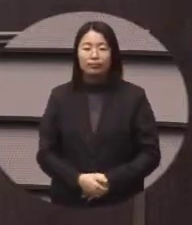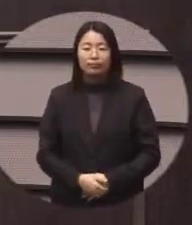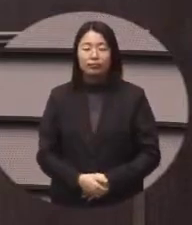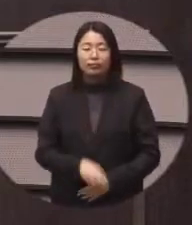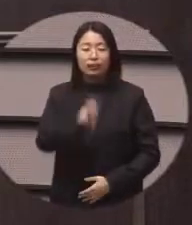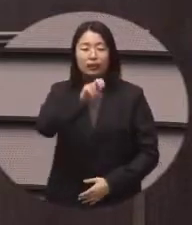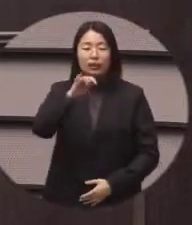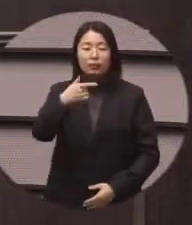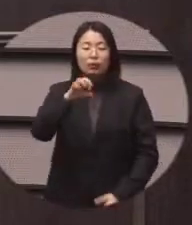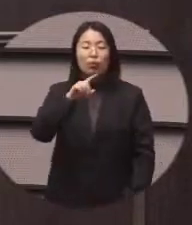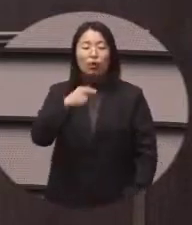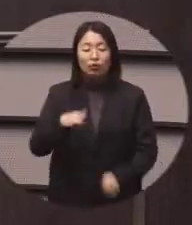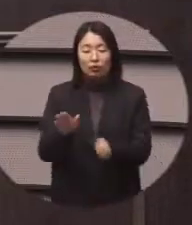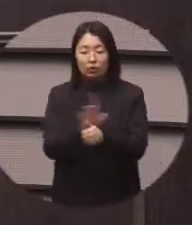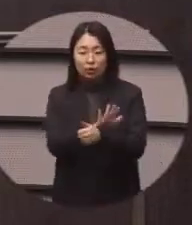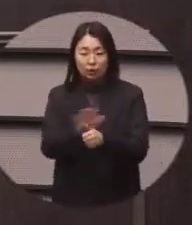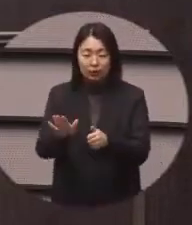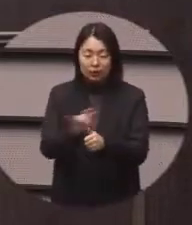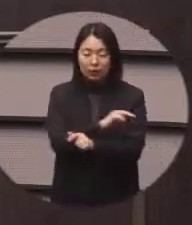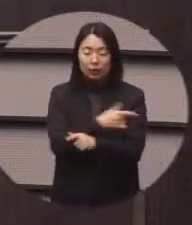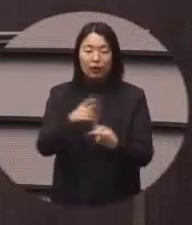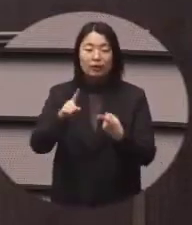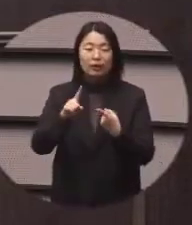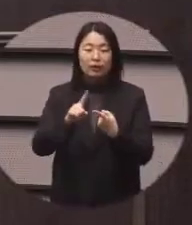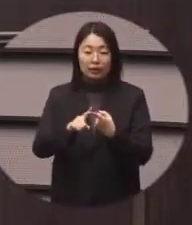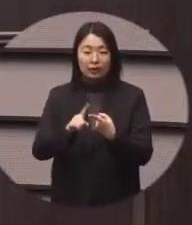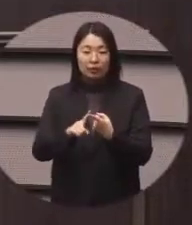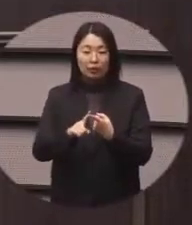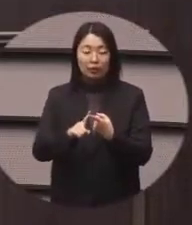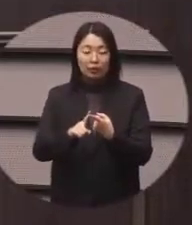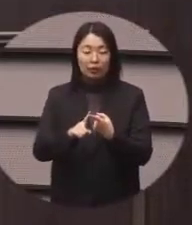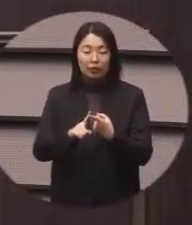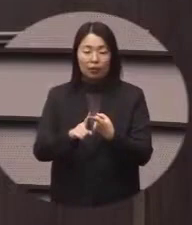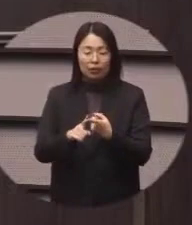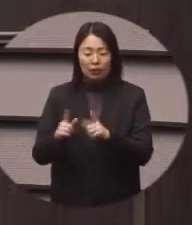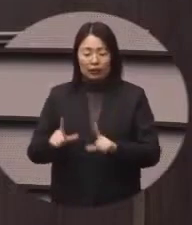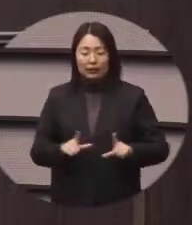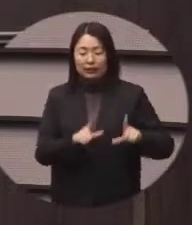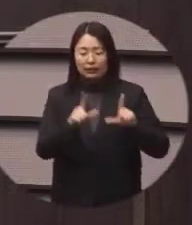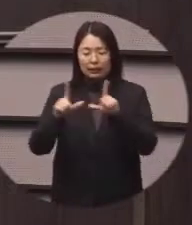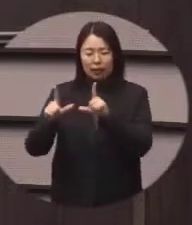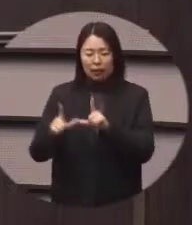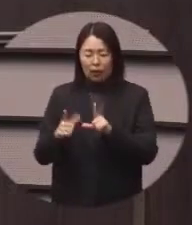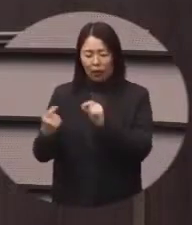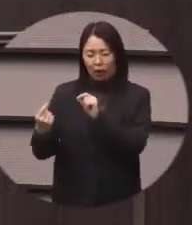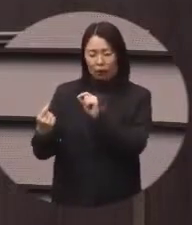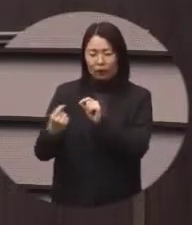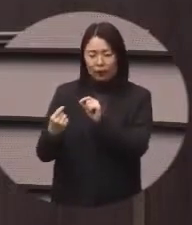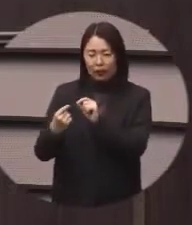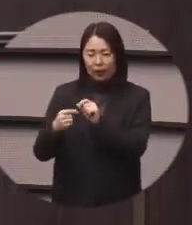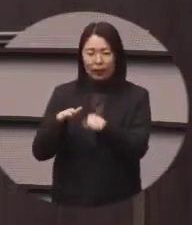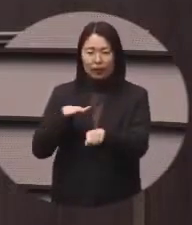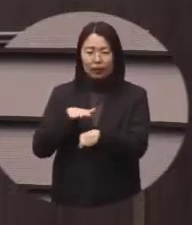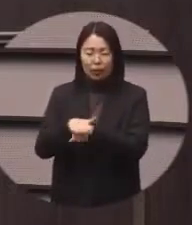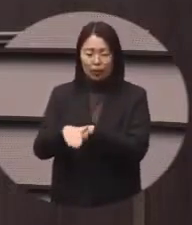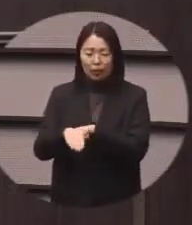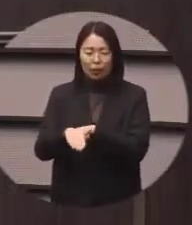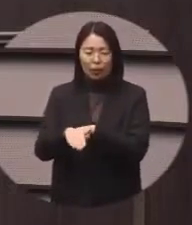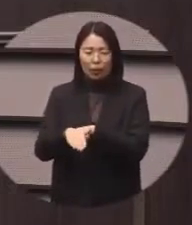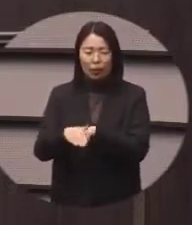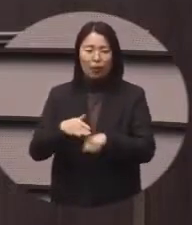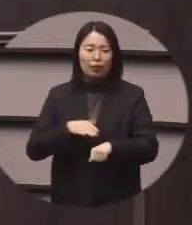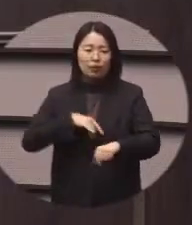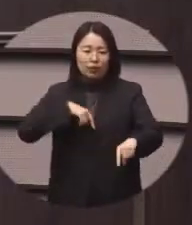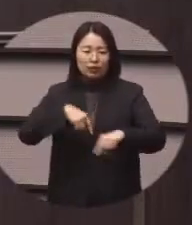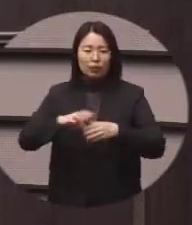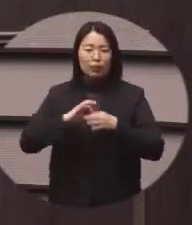서비스 행정혁신 OS운동, 60개의 생활 밀착형 시책 발굴 추진 등 행정의 새바람을